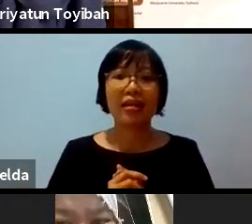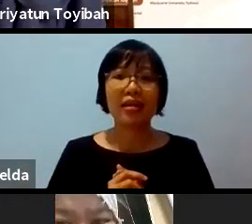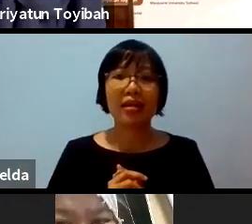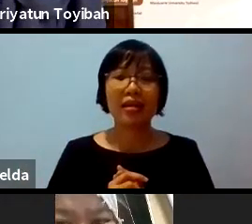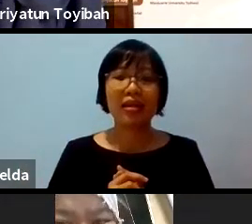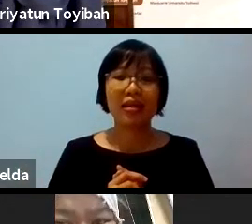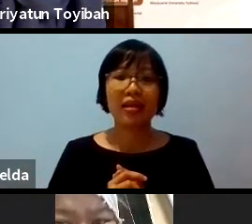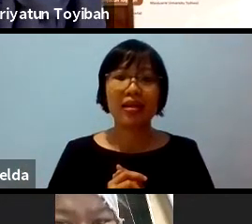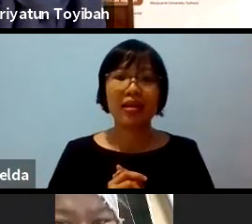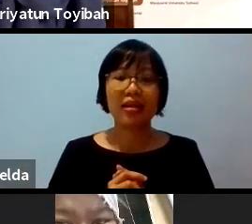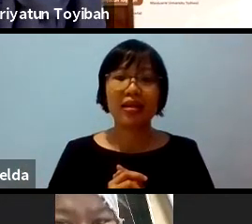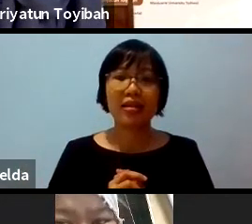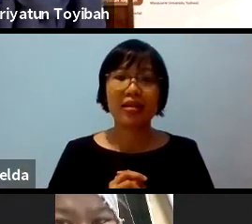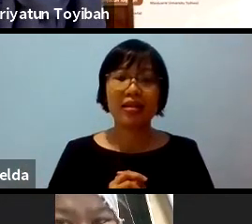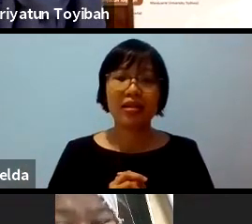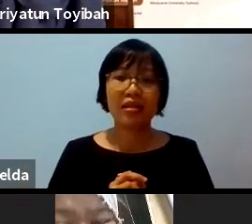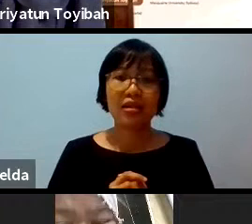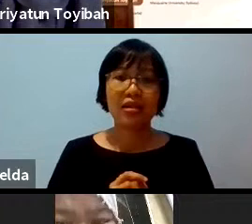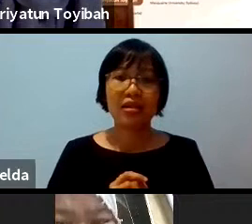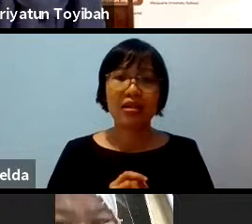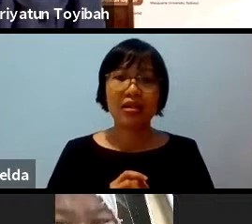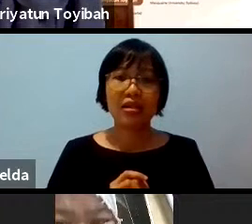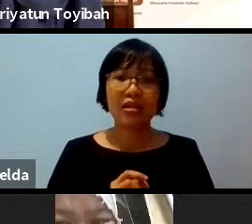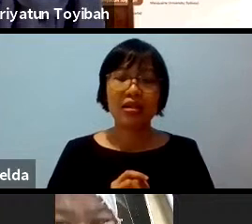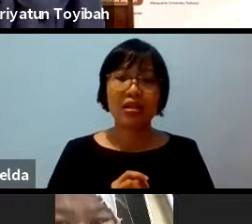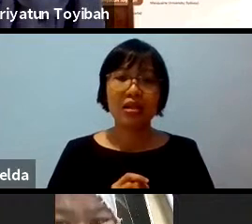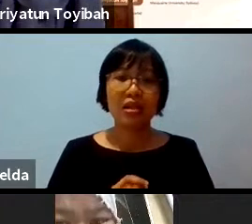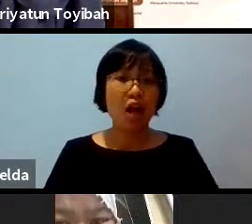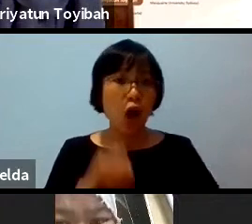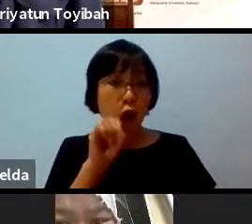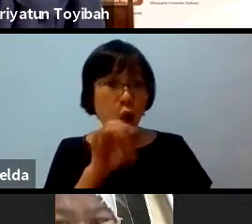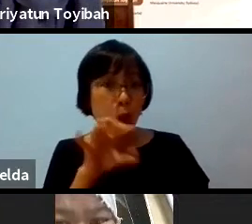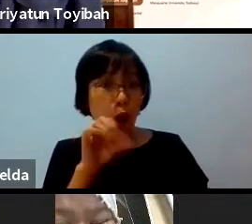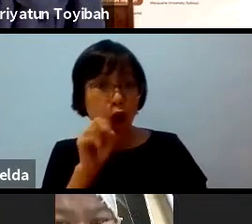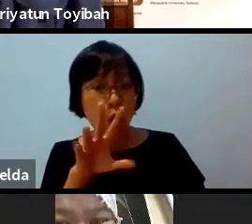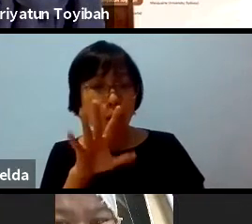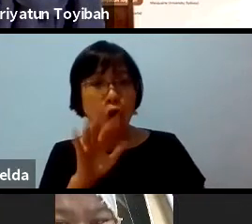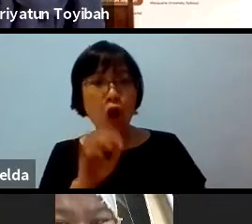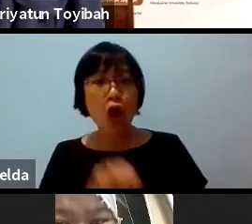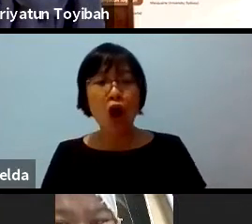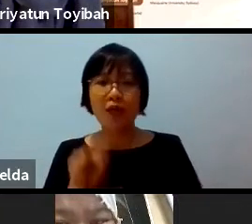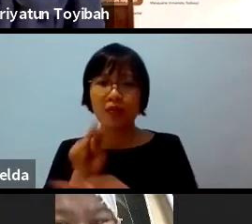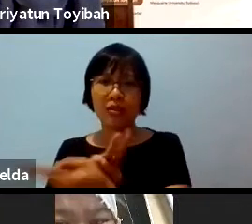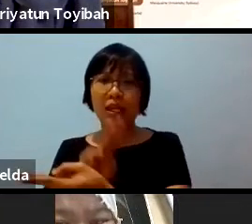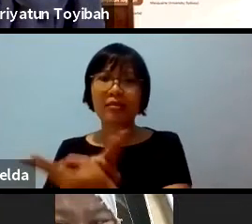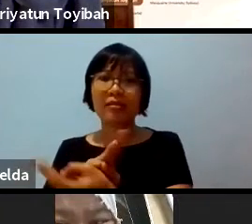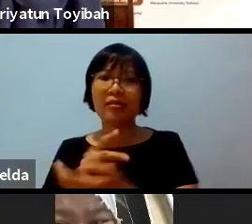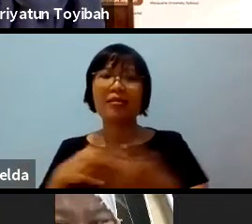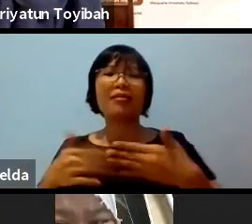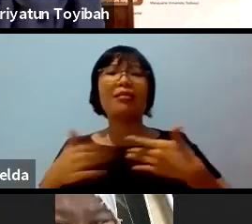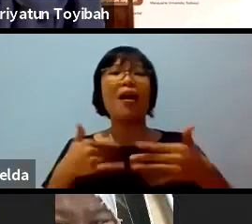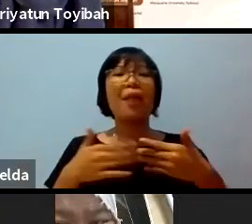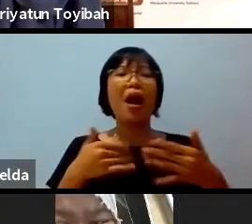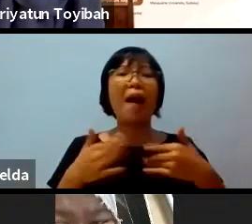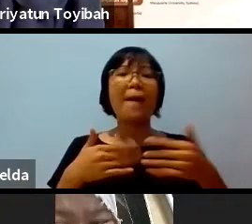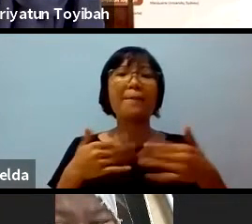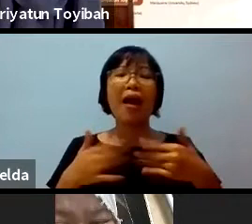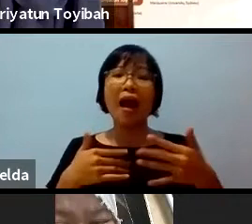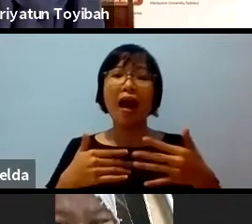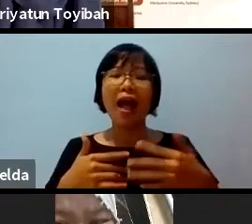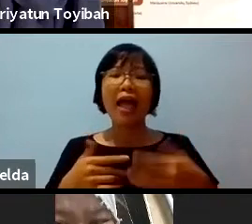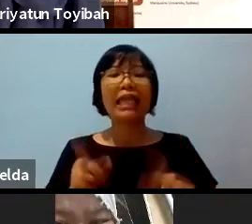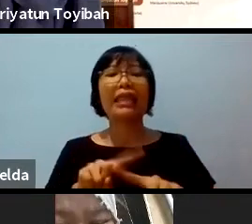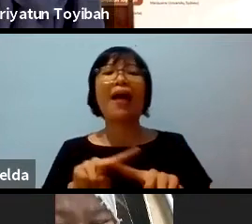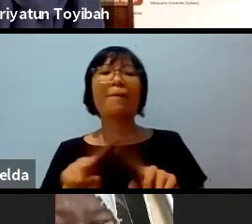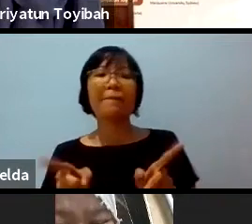menuntun bagaimana merespon itu sudah hilang, sudah dirusak ketika itu. Jadi menjadi kenapa sekarang saya jadi paham kenapa sekarang perkawinan